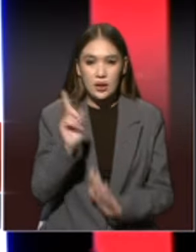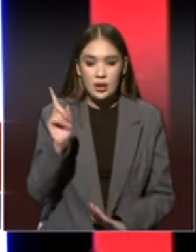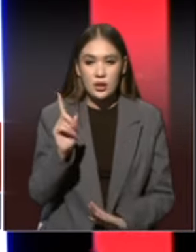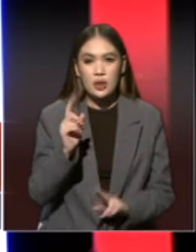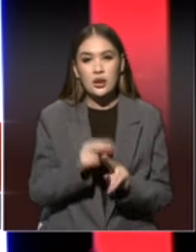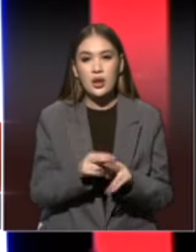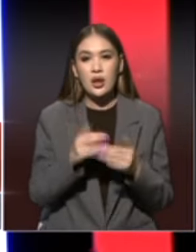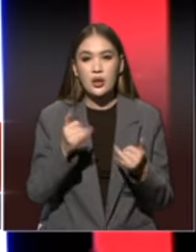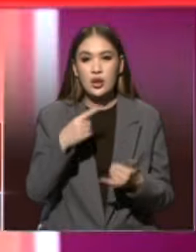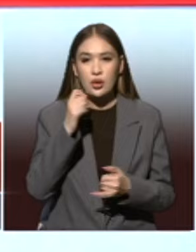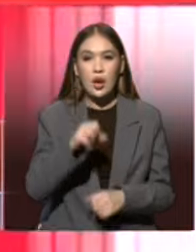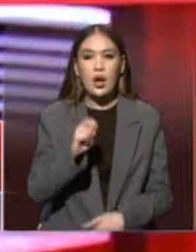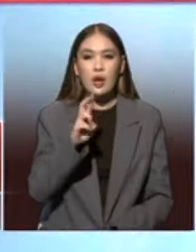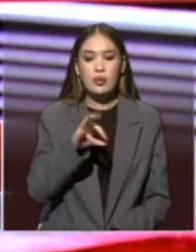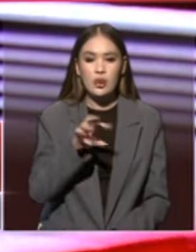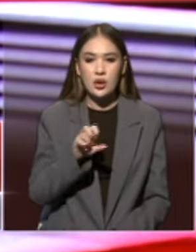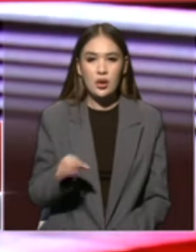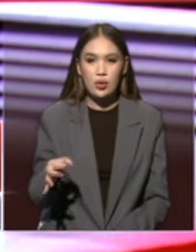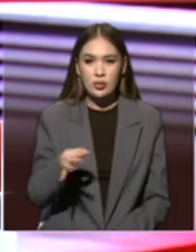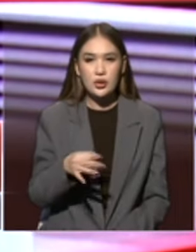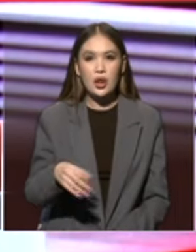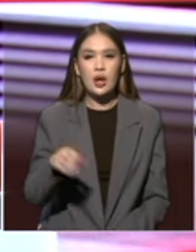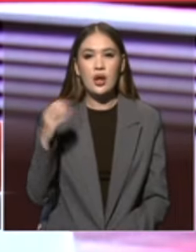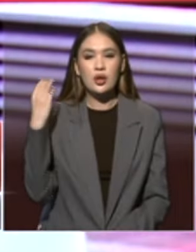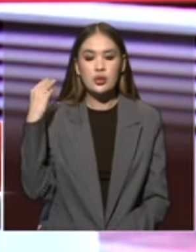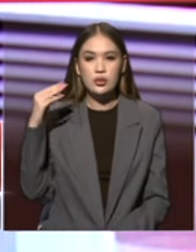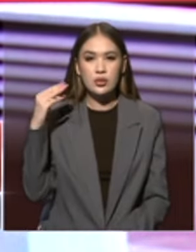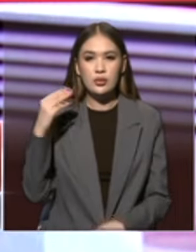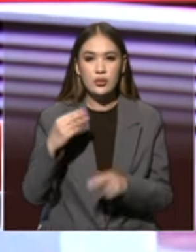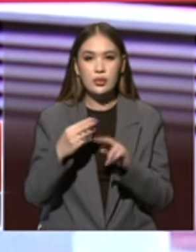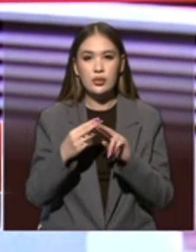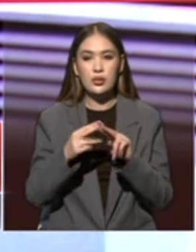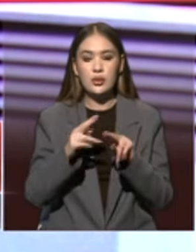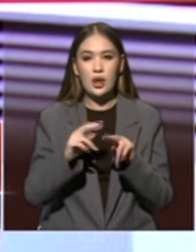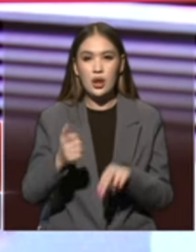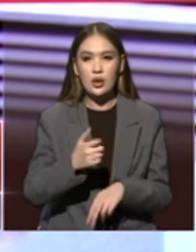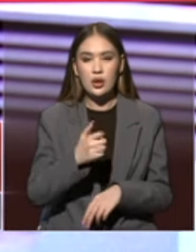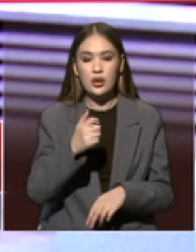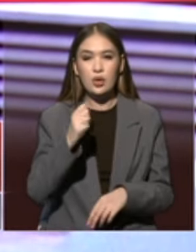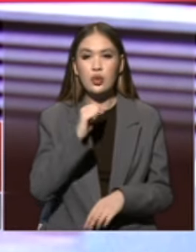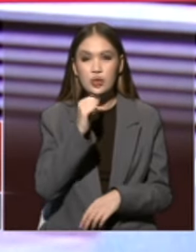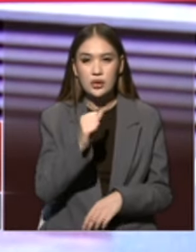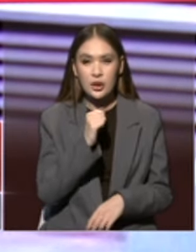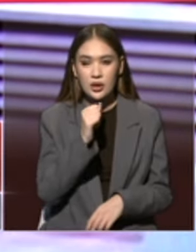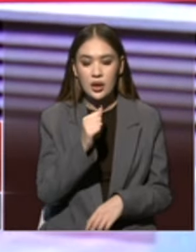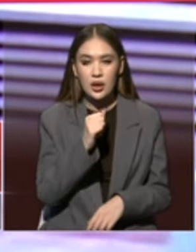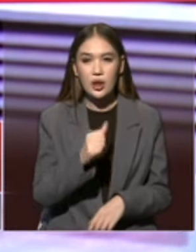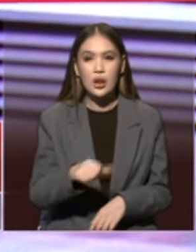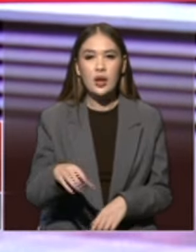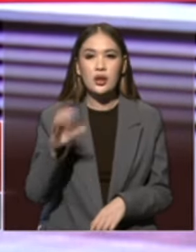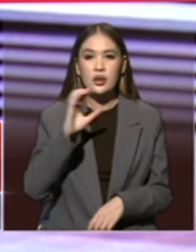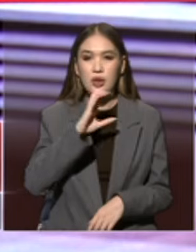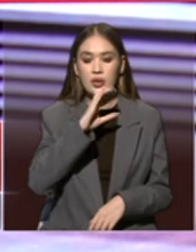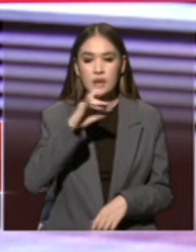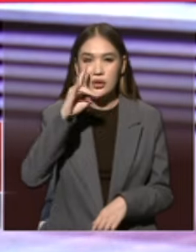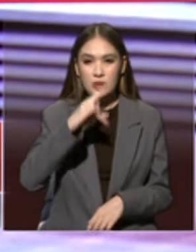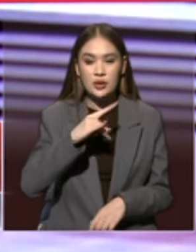өтсек болады. Ақмола облысы, Ақтөбе облысы, Батыс Қазақстан облысы, Қостанай, Солтүстік Қазақстан